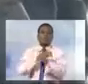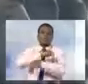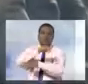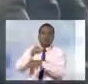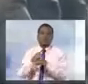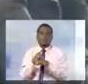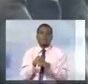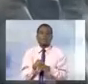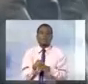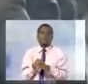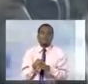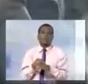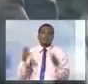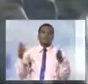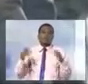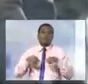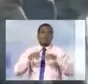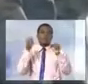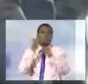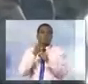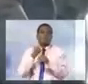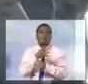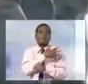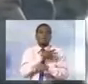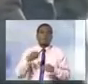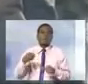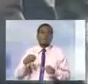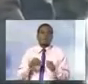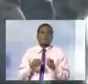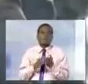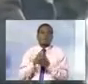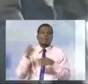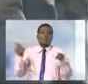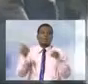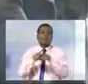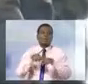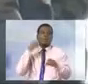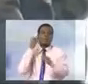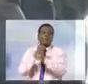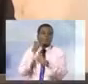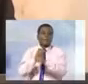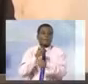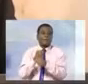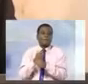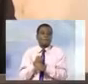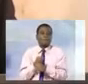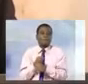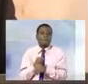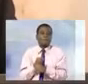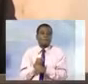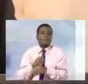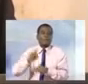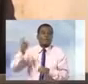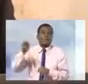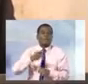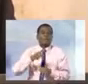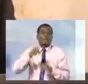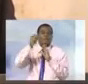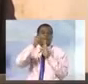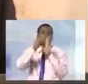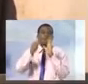nationale légifère et bien évidemment au travail. Les premiers